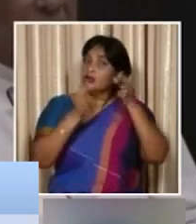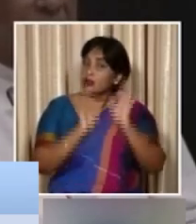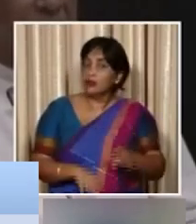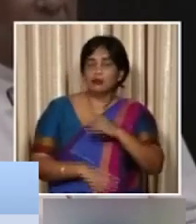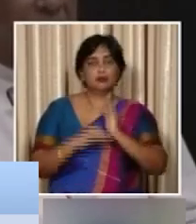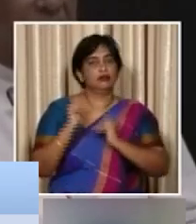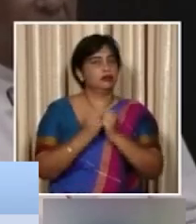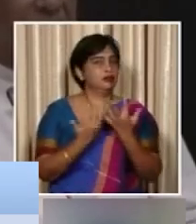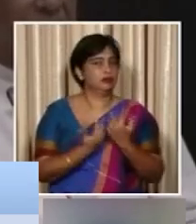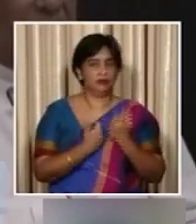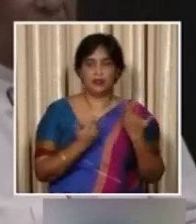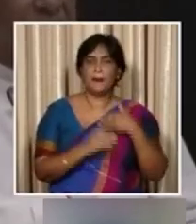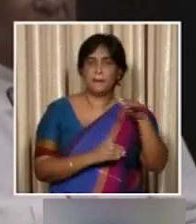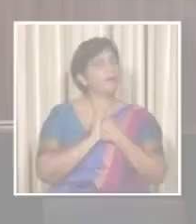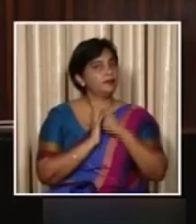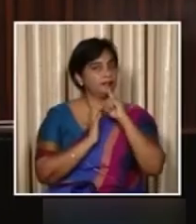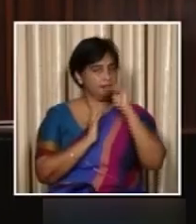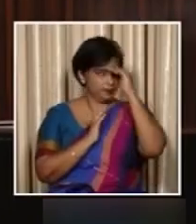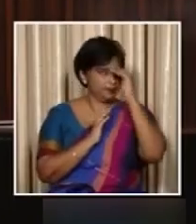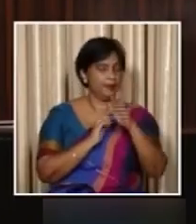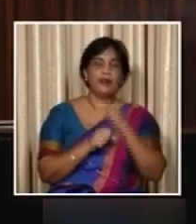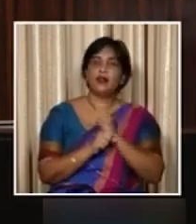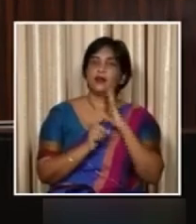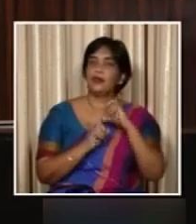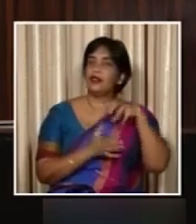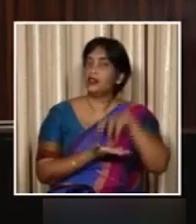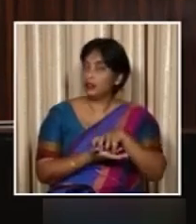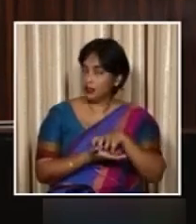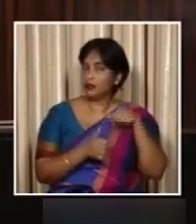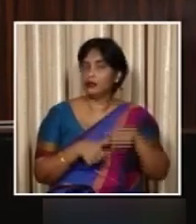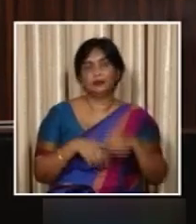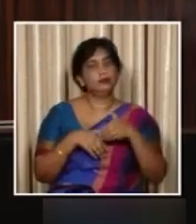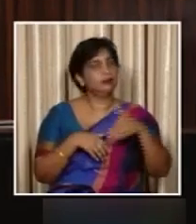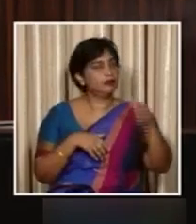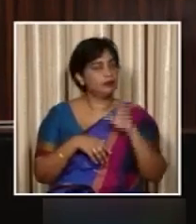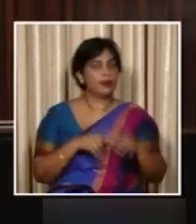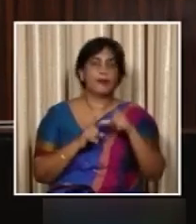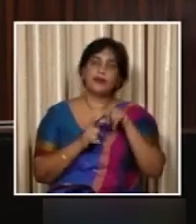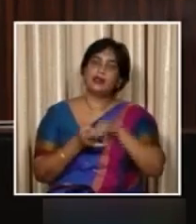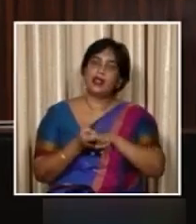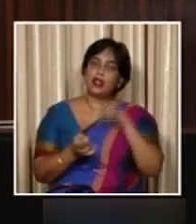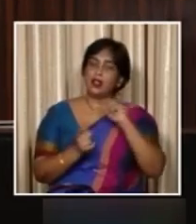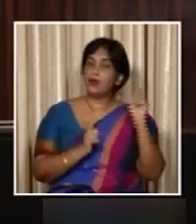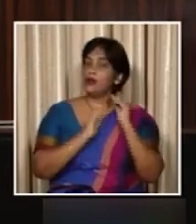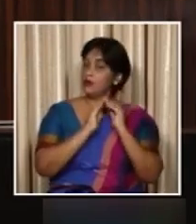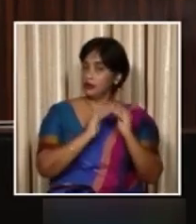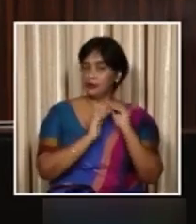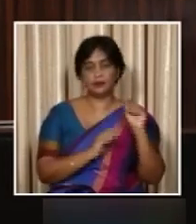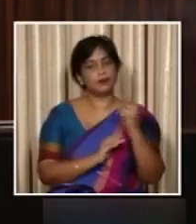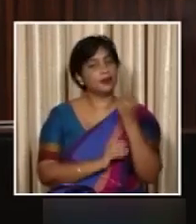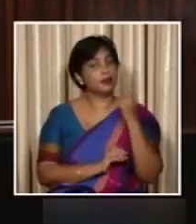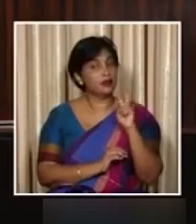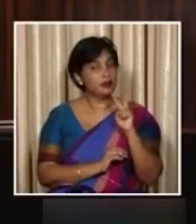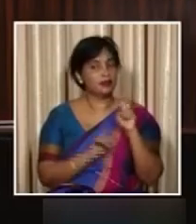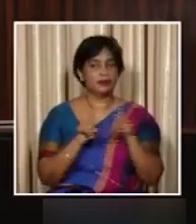ඒවා ලැබිලා නැති ප්‍රදේශ තමයි වැඩි හරියක් තියෙන්නේ. ගම්පහ දිස්ත්‍රික්කයේ මේ වෙනකොට ප්‍රාදේශීය ලේකම් කාර්යාල 13ම